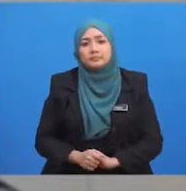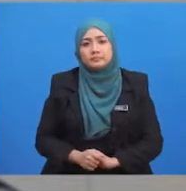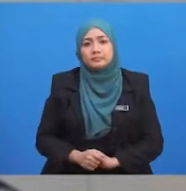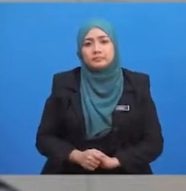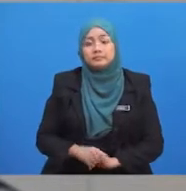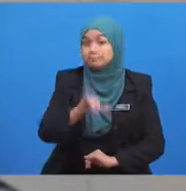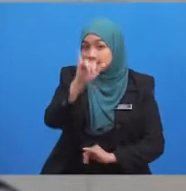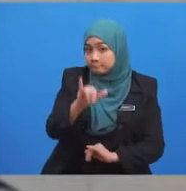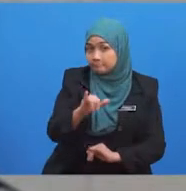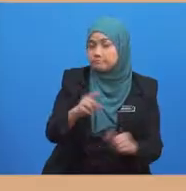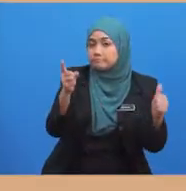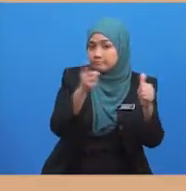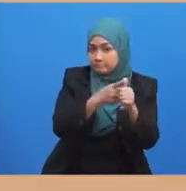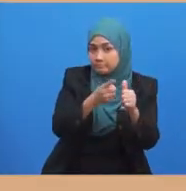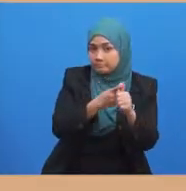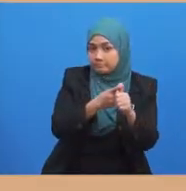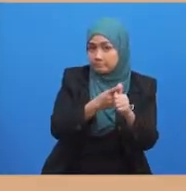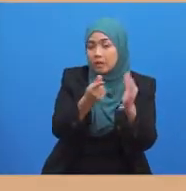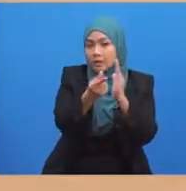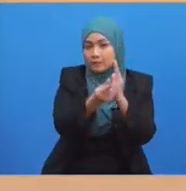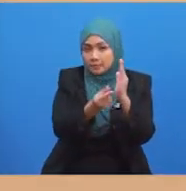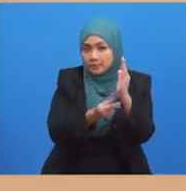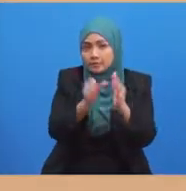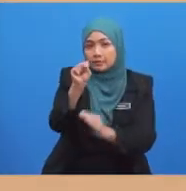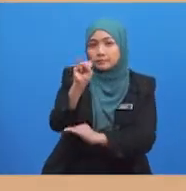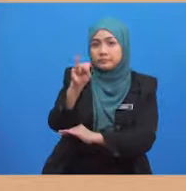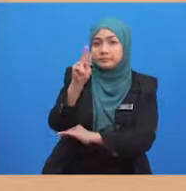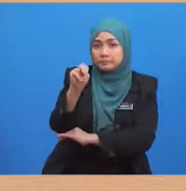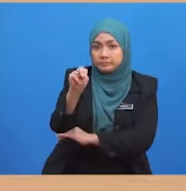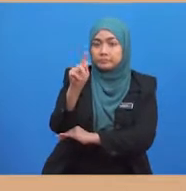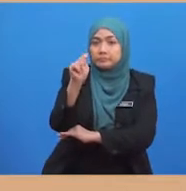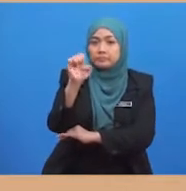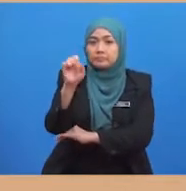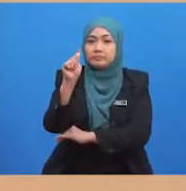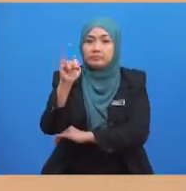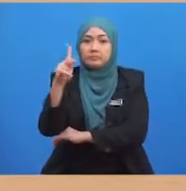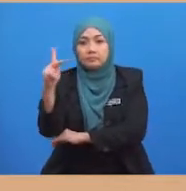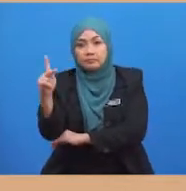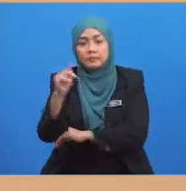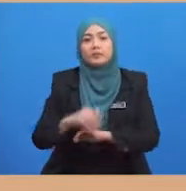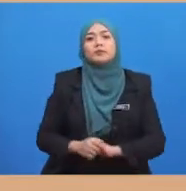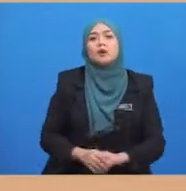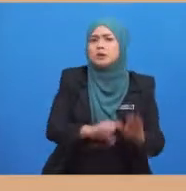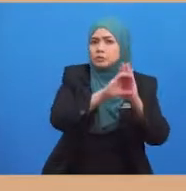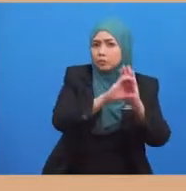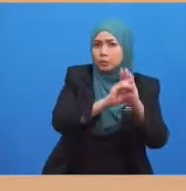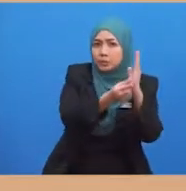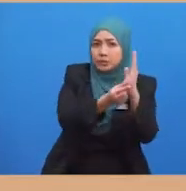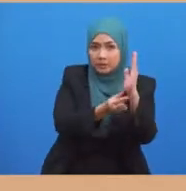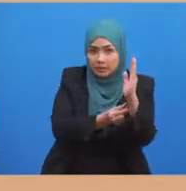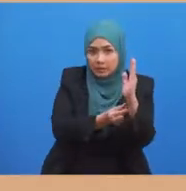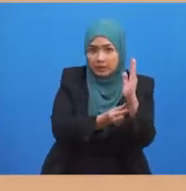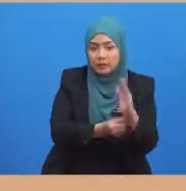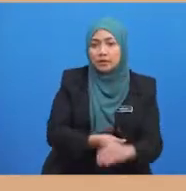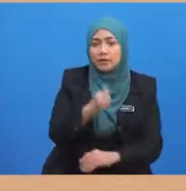Yang pertama, getah sintetik. Contoh getah sintetik